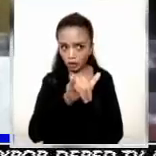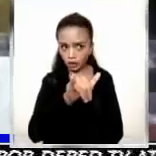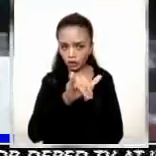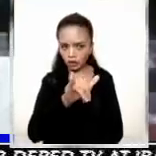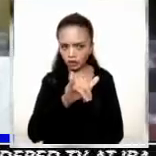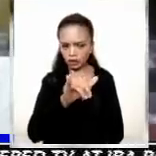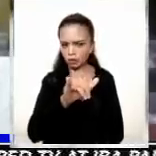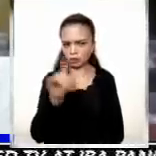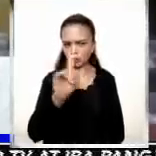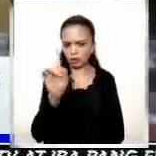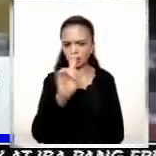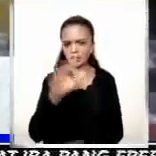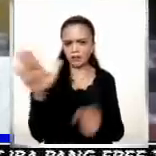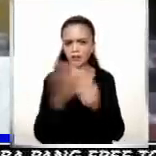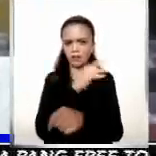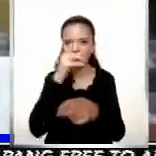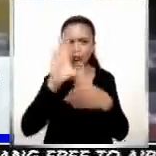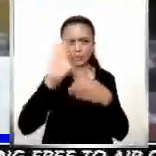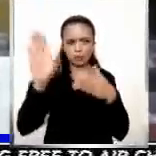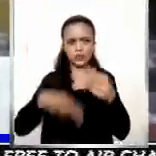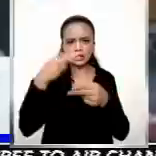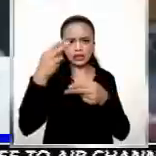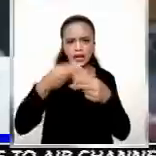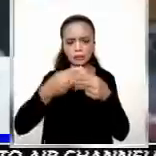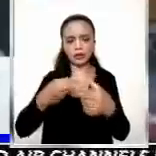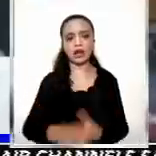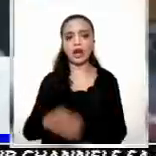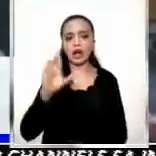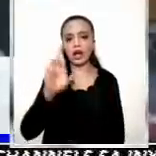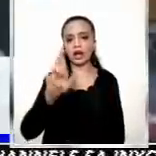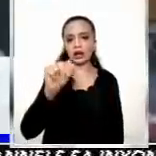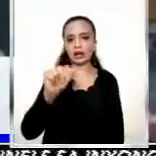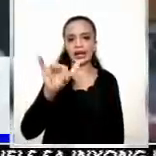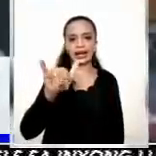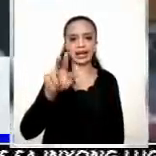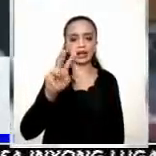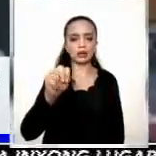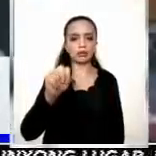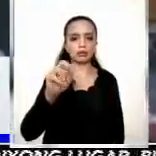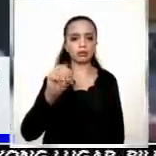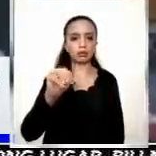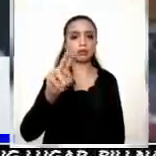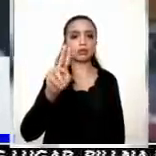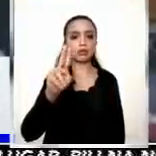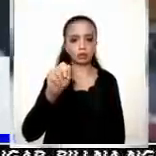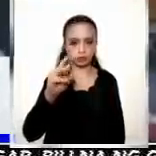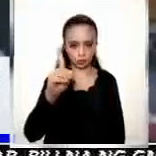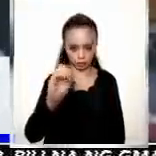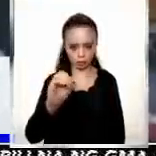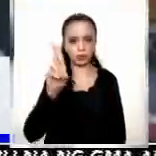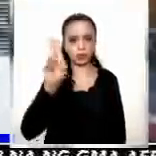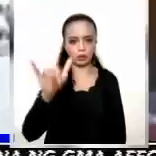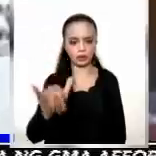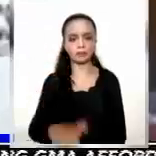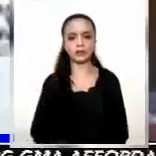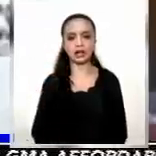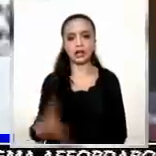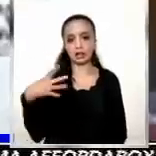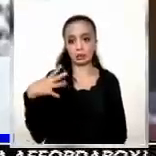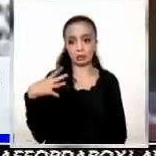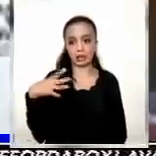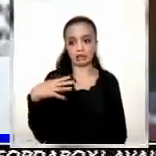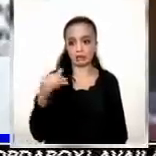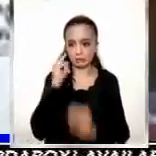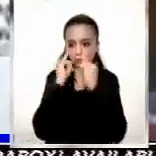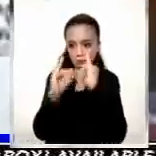niya? Raimundo, sir, Raimundo. Raimundo, Oy. Sinusubukan pa ng GMA News na kunin ang panig ni Oy. Sa